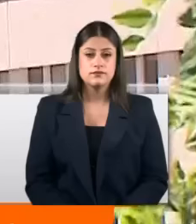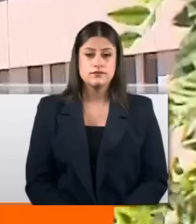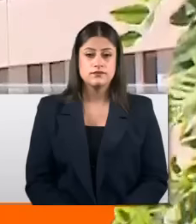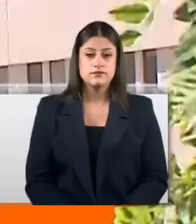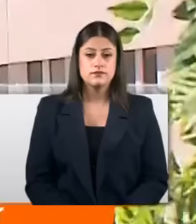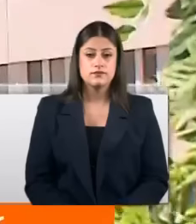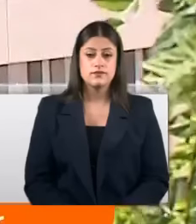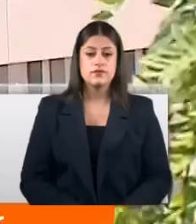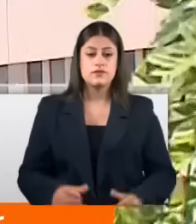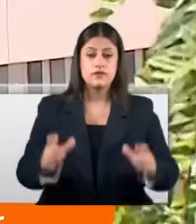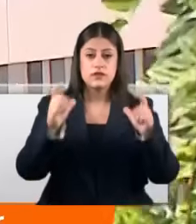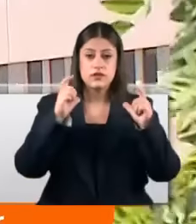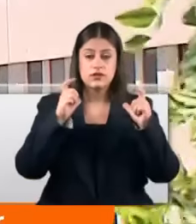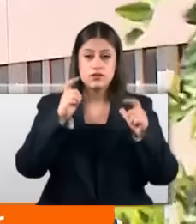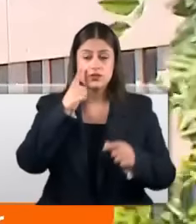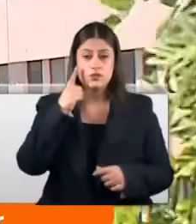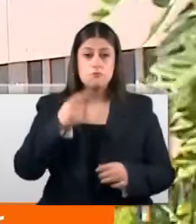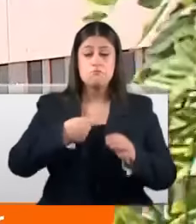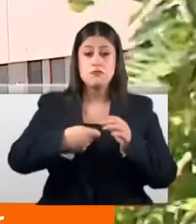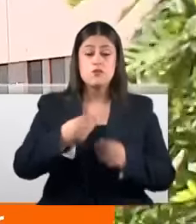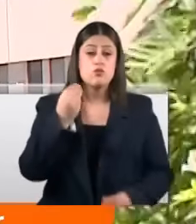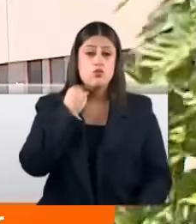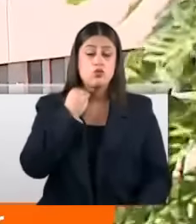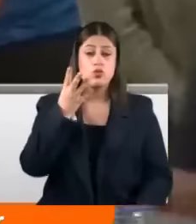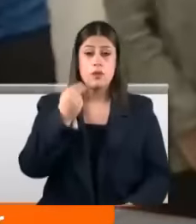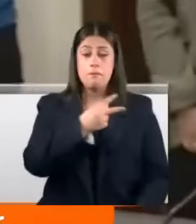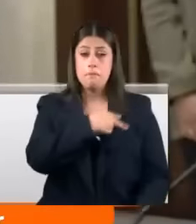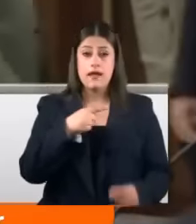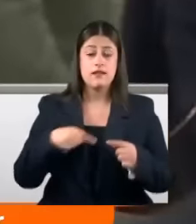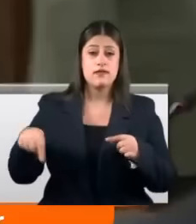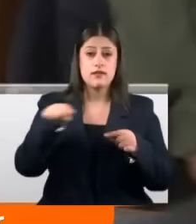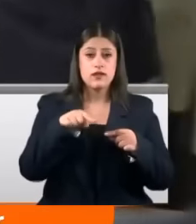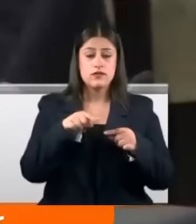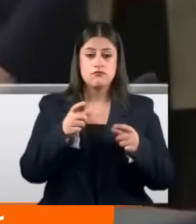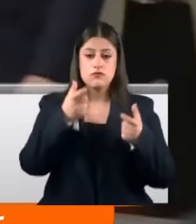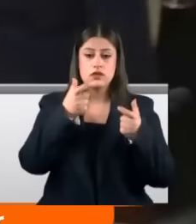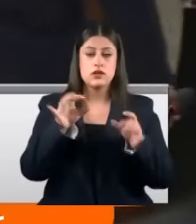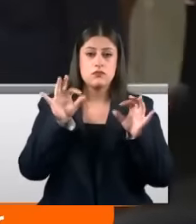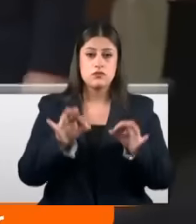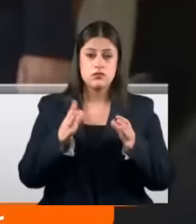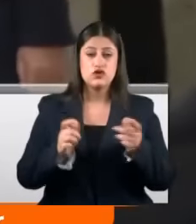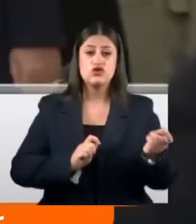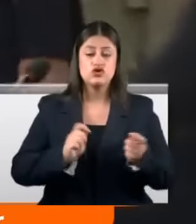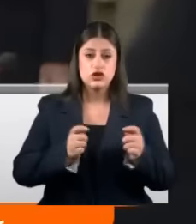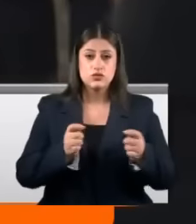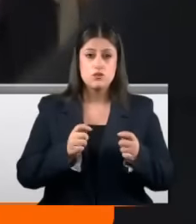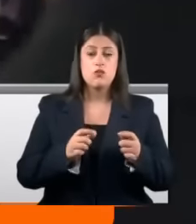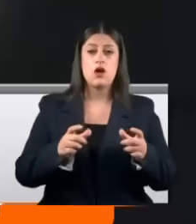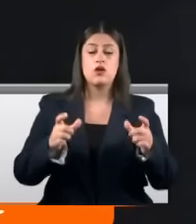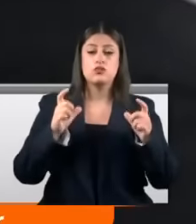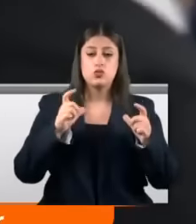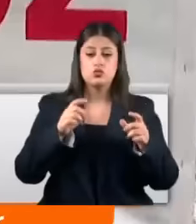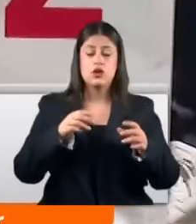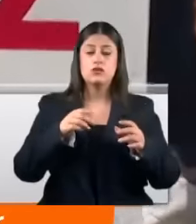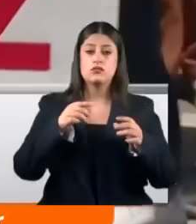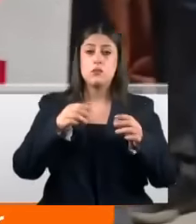gönderdik. Sosyal Güvenlik Kurumu'na prim borcu olan belediyeler mercek altına alındı. Çalışma ve Sosyal Güvenlik Bakanlığı